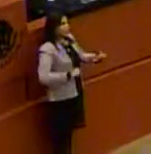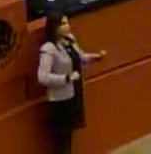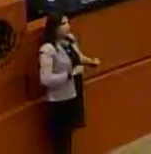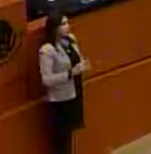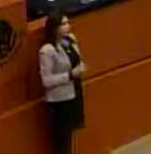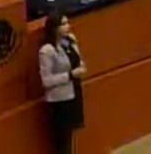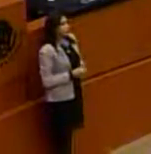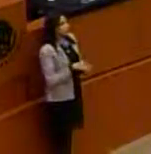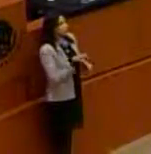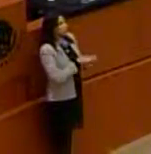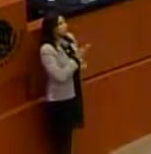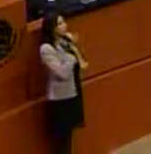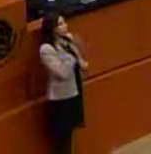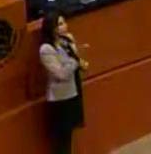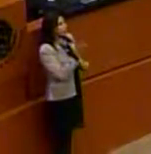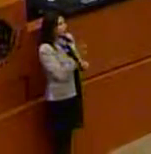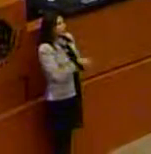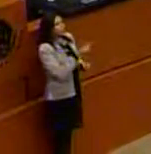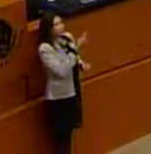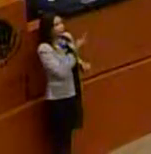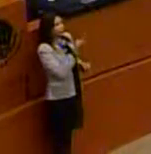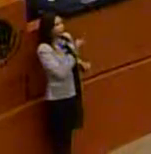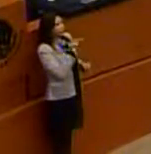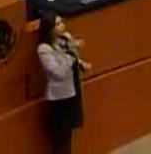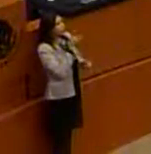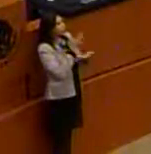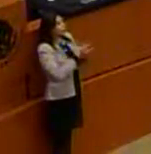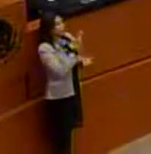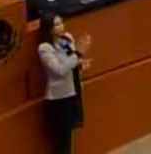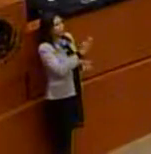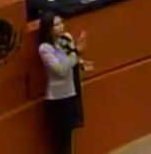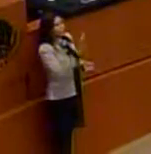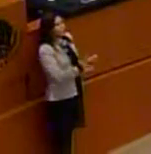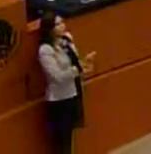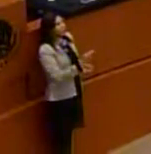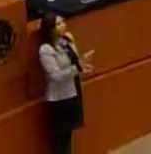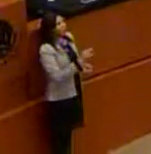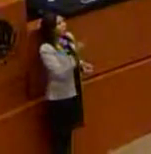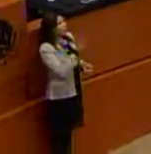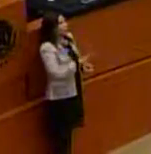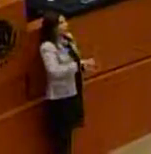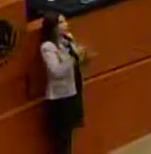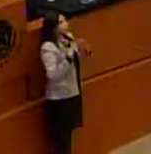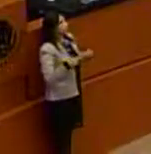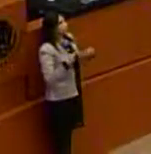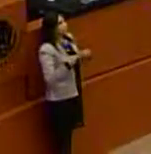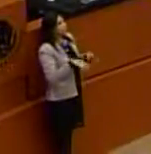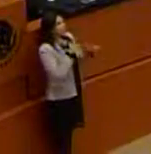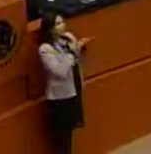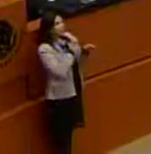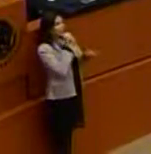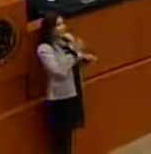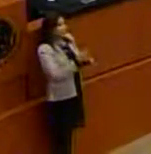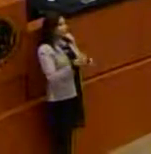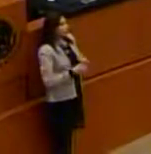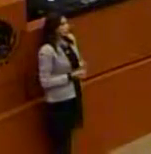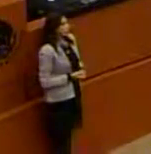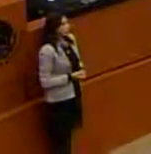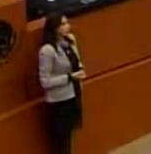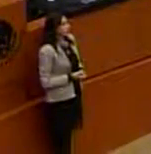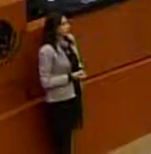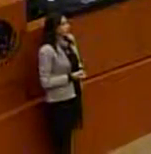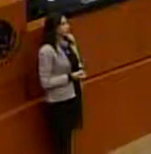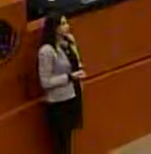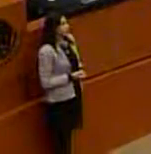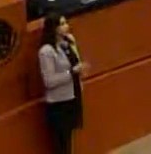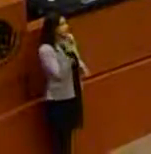un RBI, seuls 2% de la population arrêterait de travailler. Slide. En